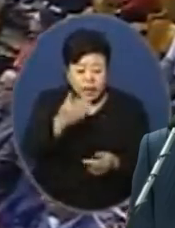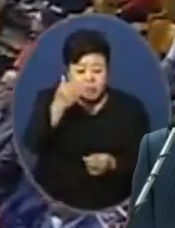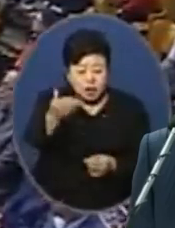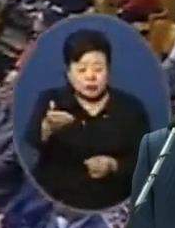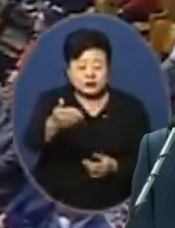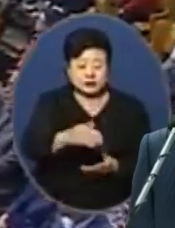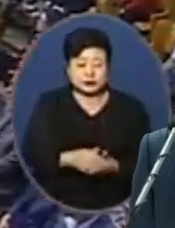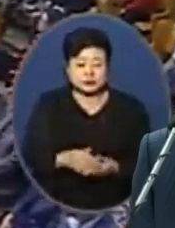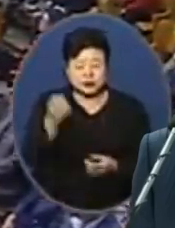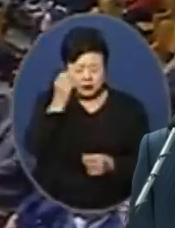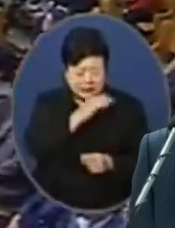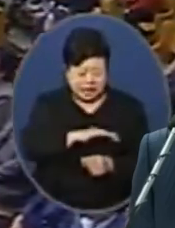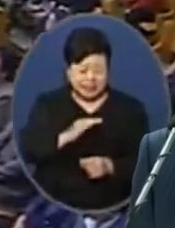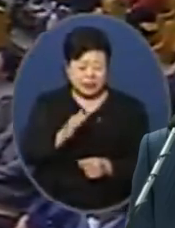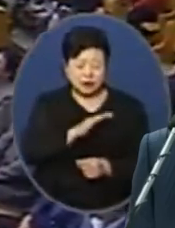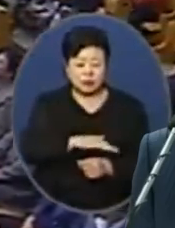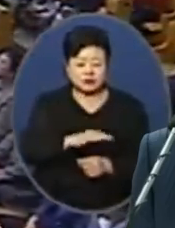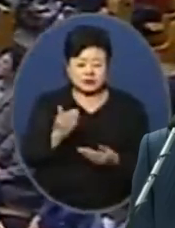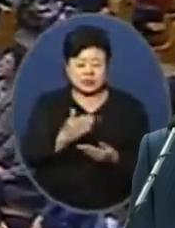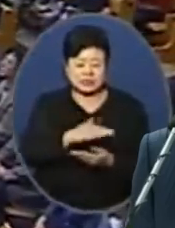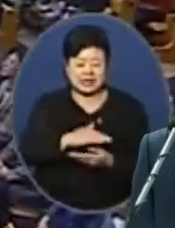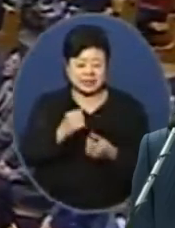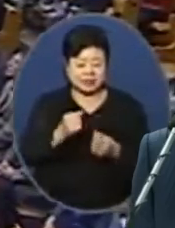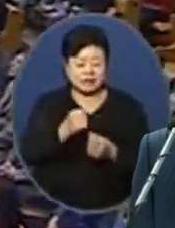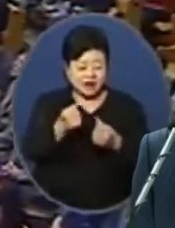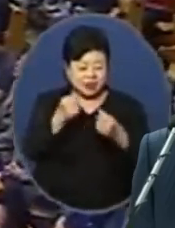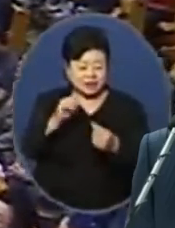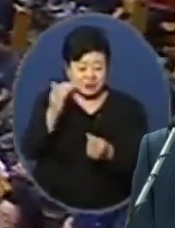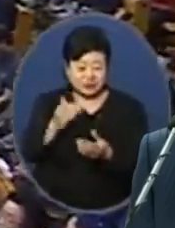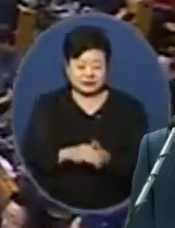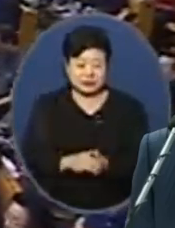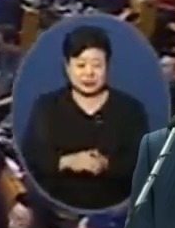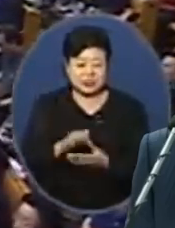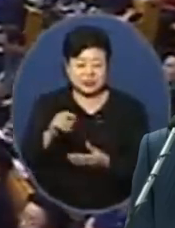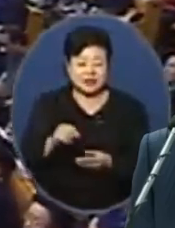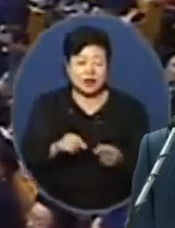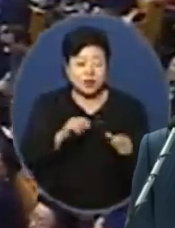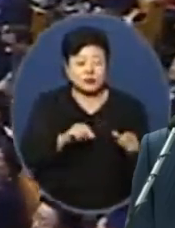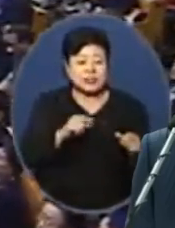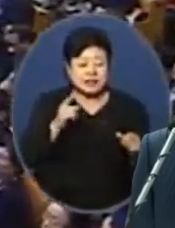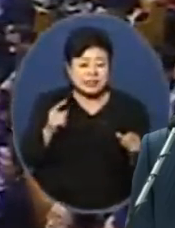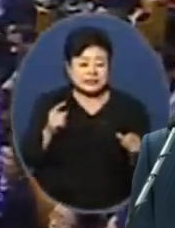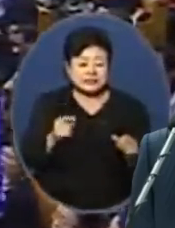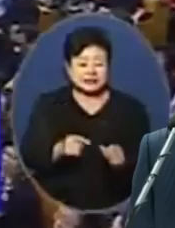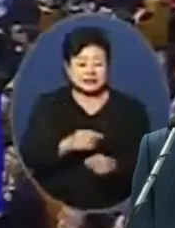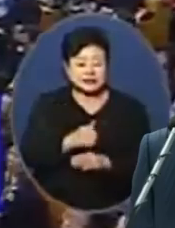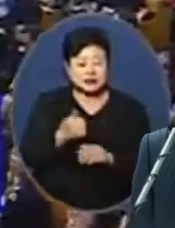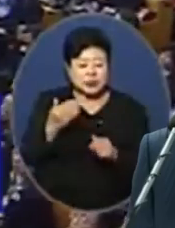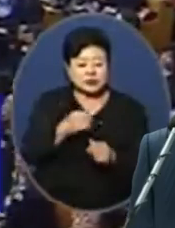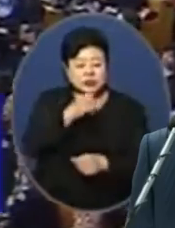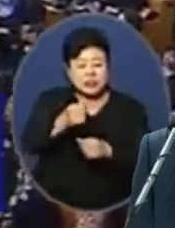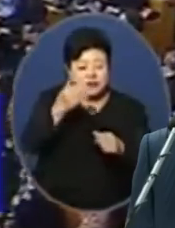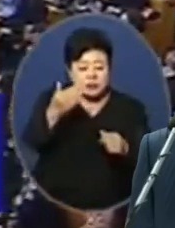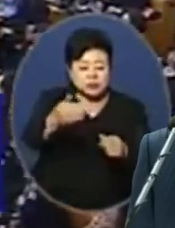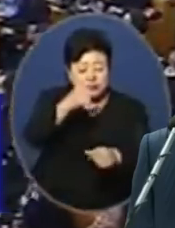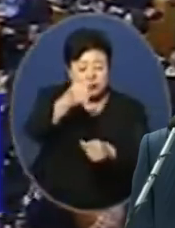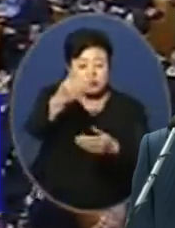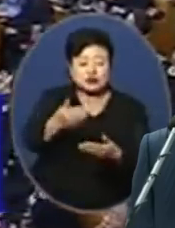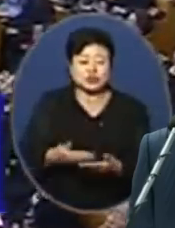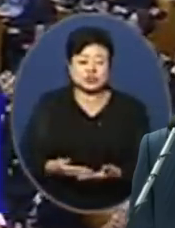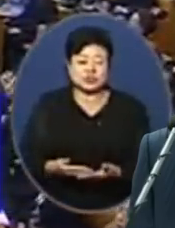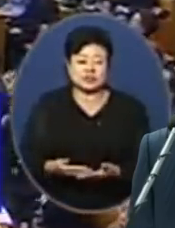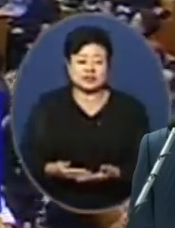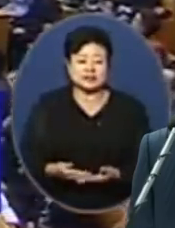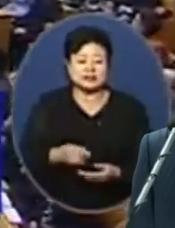여러분은 영혼이 잘되고 범사에 잘되며 강건하게 되는 것입니다. 갈라디아서 5장 1절에 그리스도께서 우리를 자유케 하리고 자유를